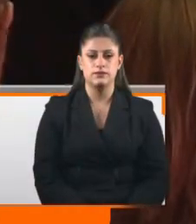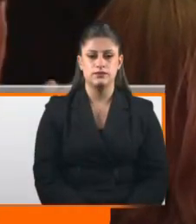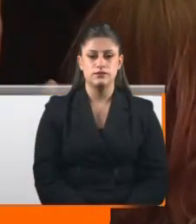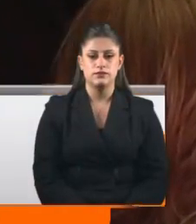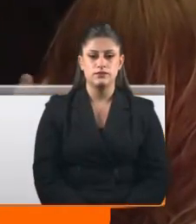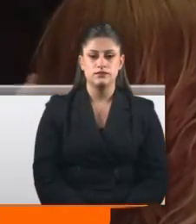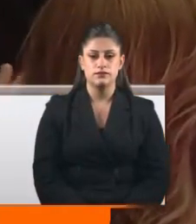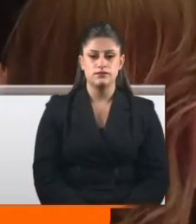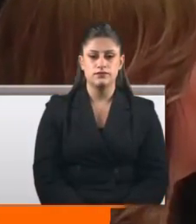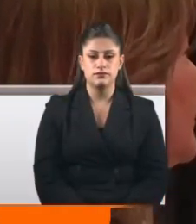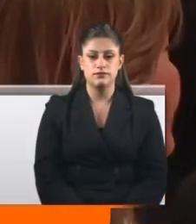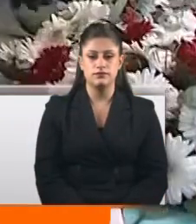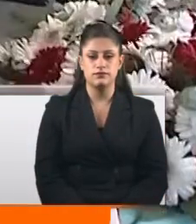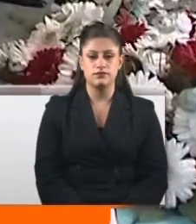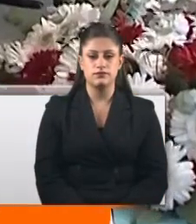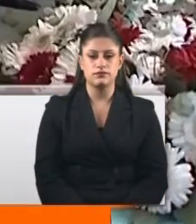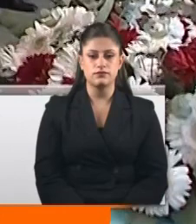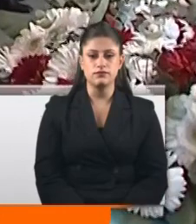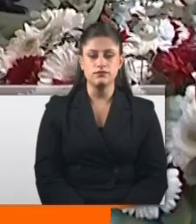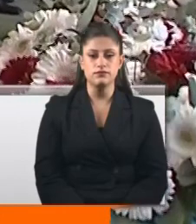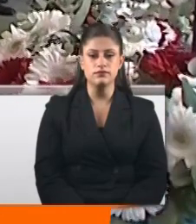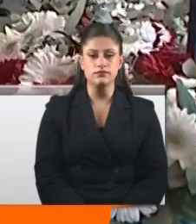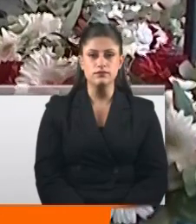Hoş geldiniz Sayın Genel Başkanım.